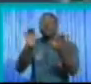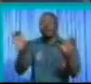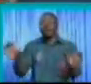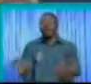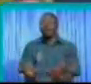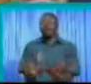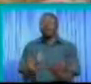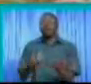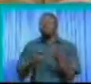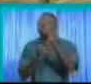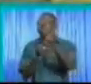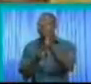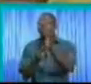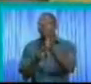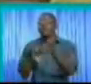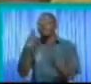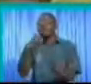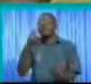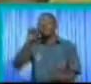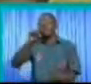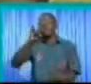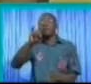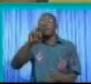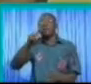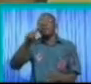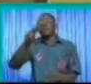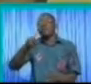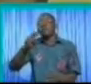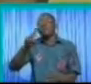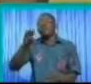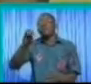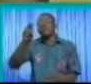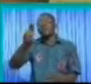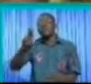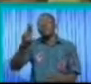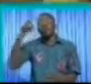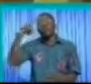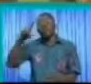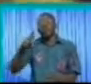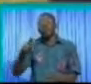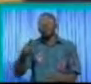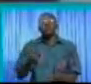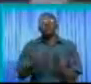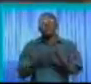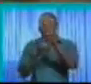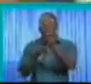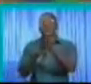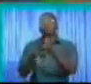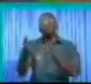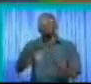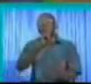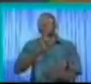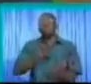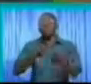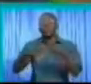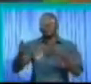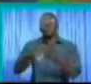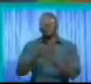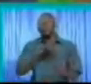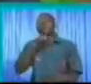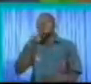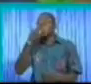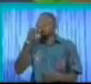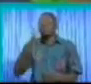Sindou, qui est de Sindou. Ça c'est pour les Gouins, ça c'est pour les Caraboros. Et j'ai mené pas mal de trucs, contacté